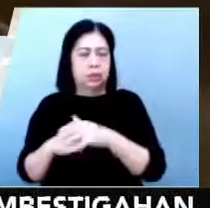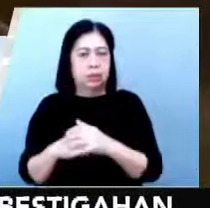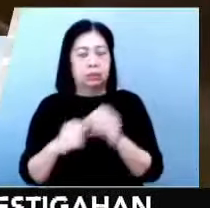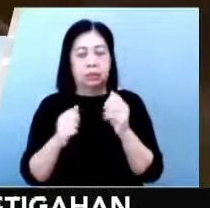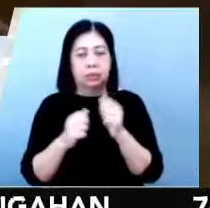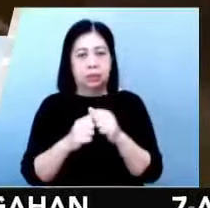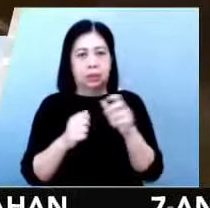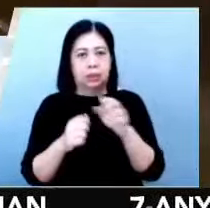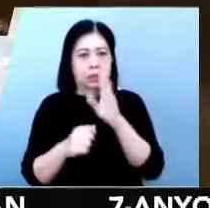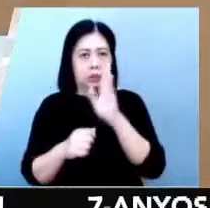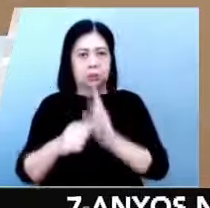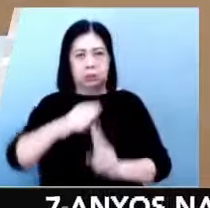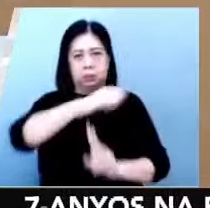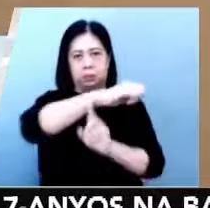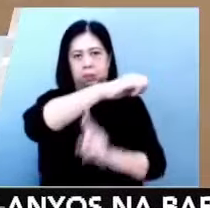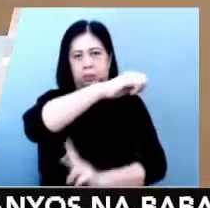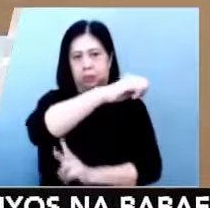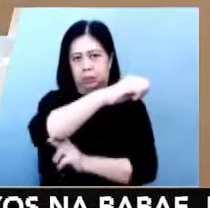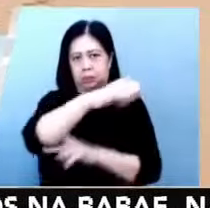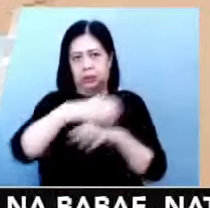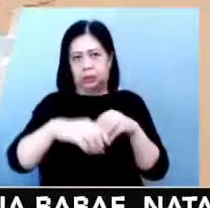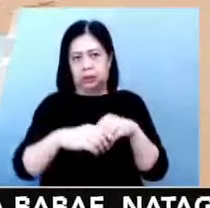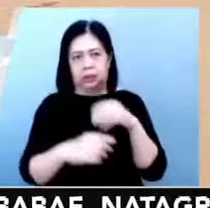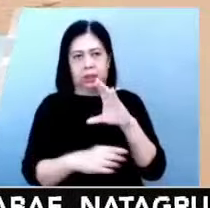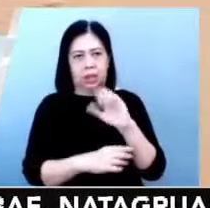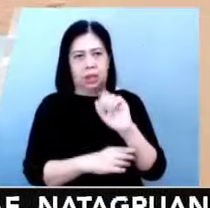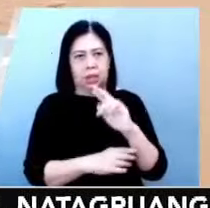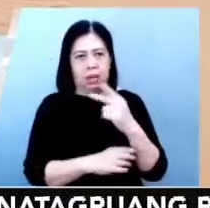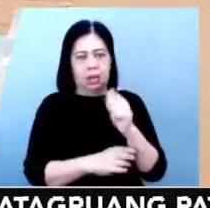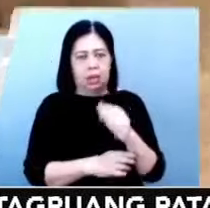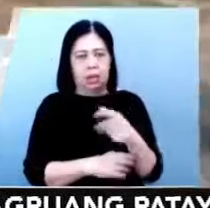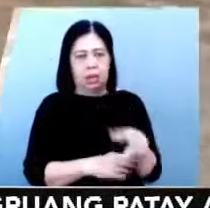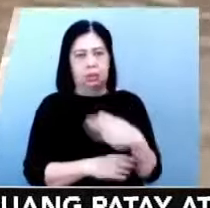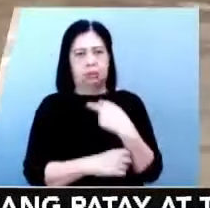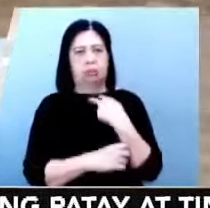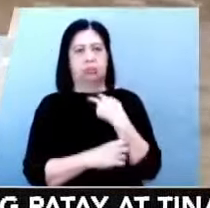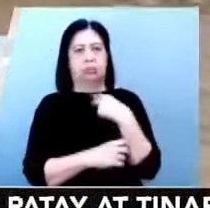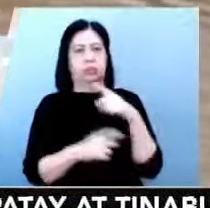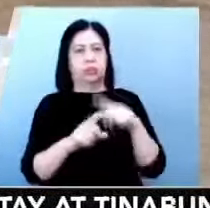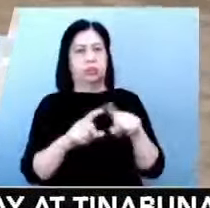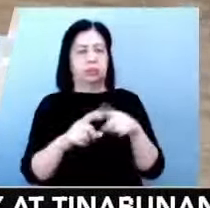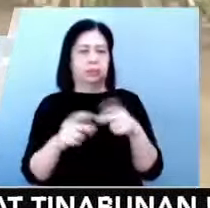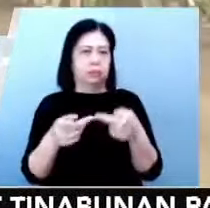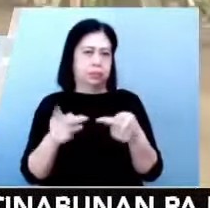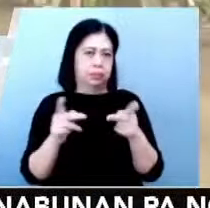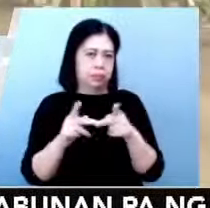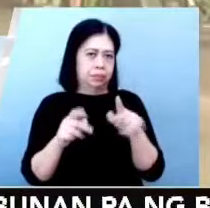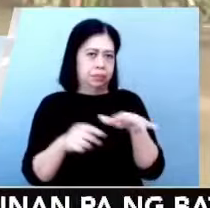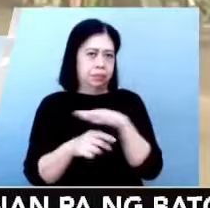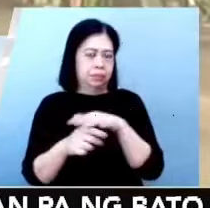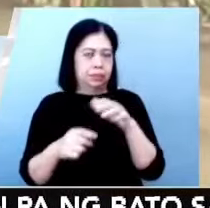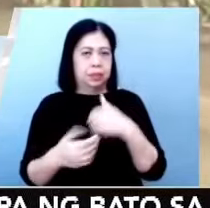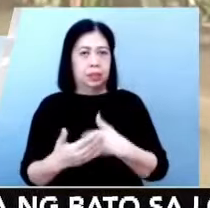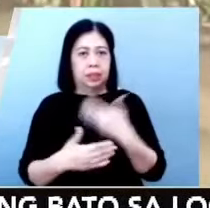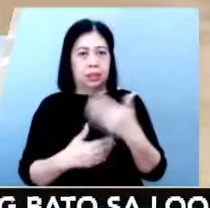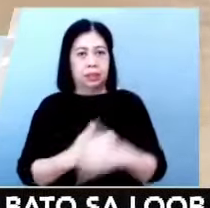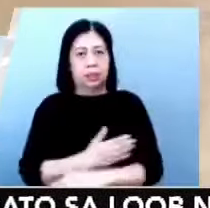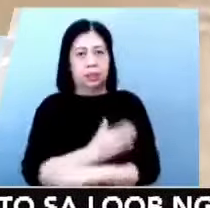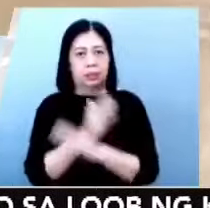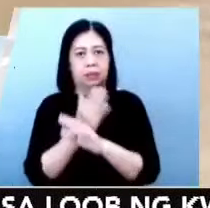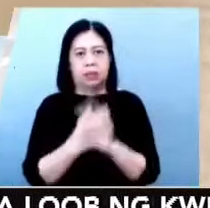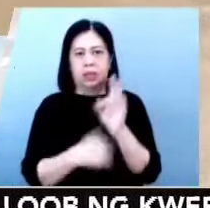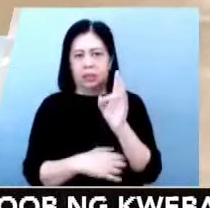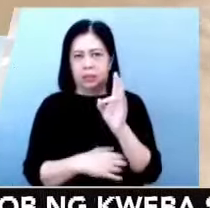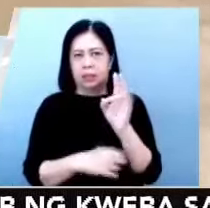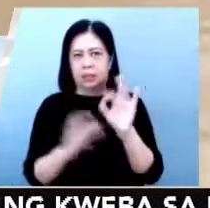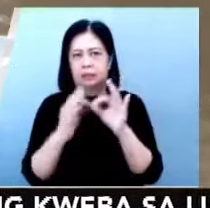San Pedro Bridge sa bayan ng Caraga. Na-isolate tuloy ang apat na sityo. Sa Davao City naman, halos 70 na pamilya ang apektado ng